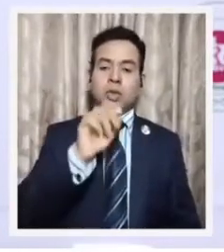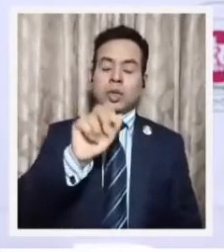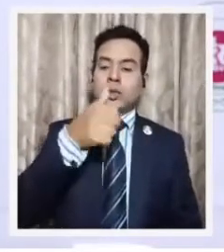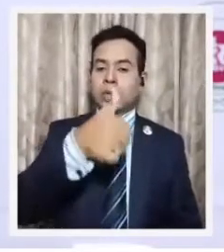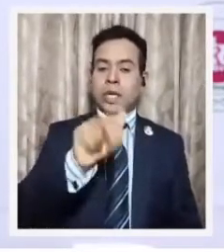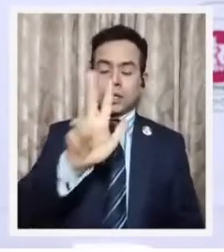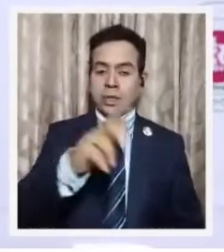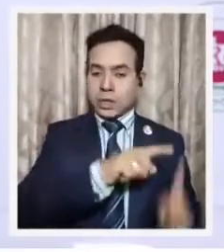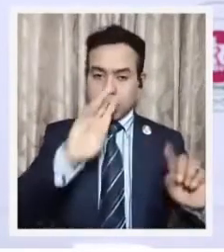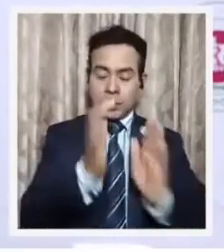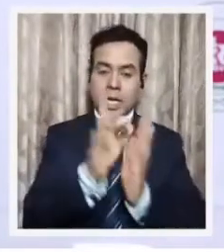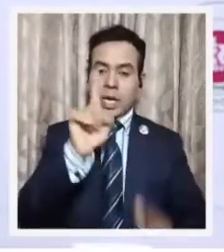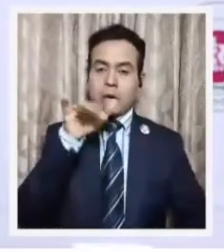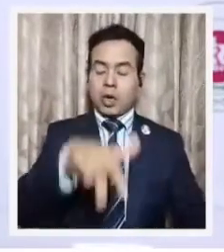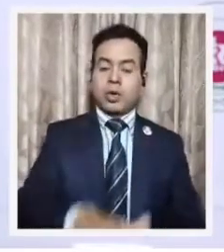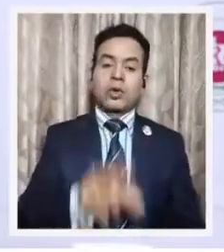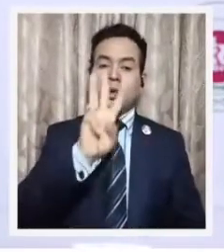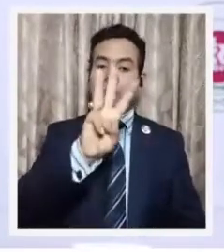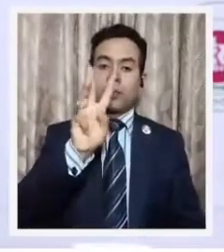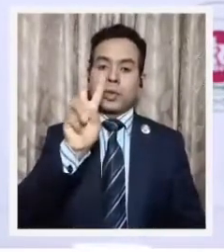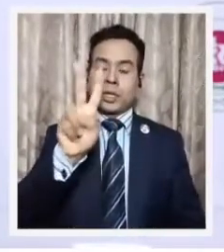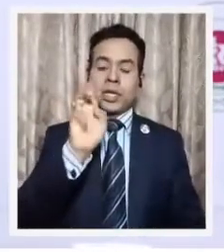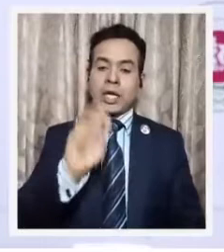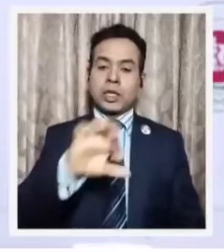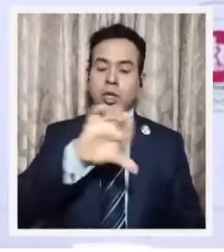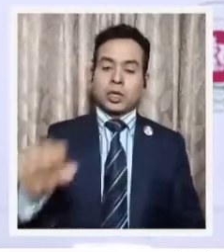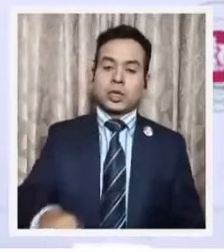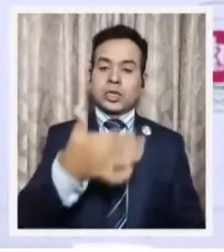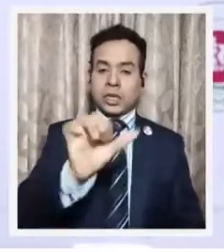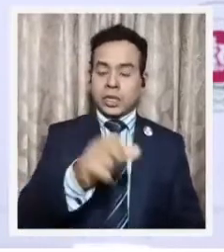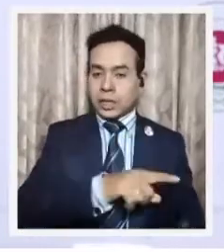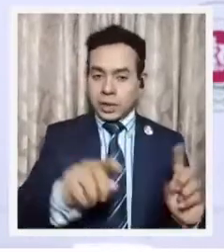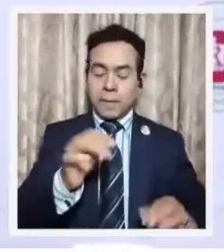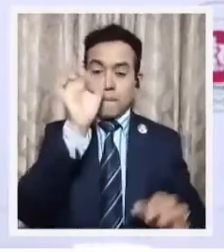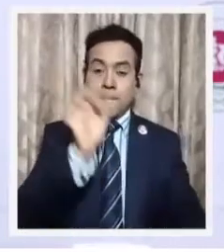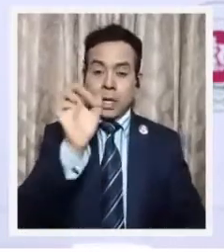24 ঘন্টায় সুস্থ হয়েছেন 2,668 জন, এ পর্যন্ত সুস্থ